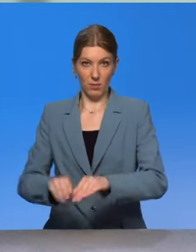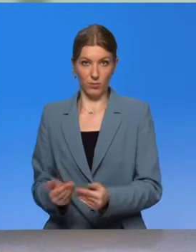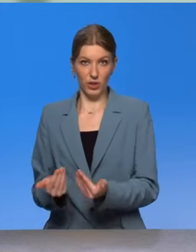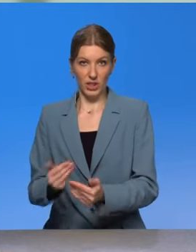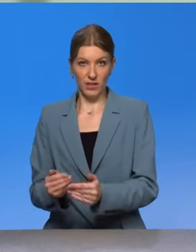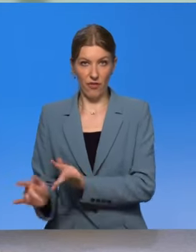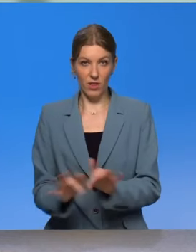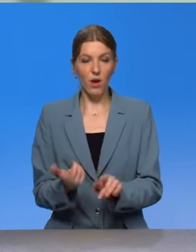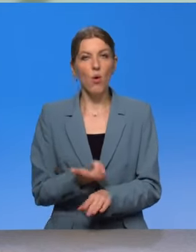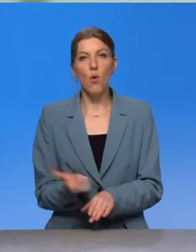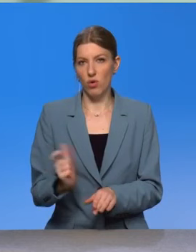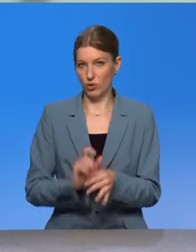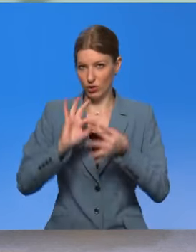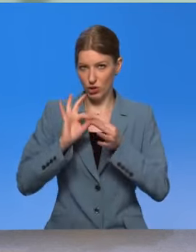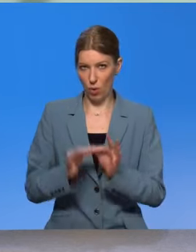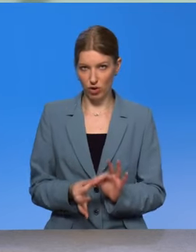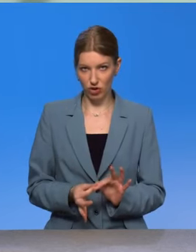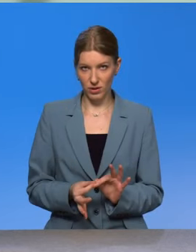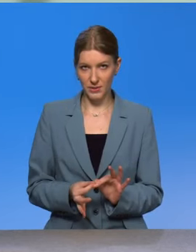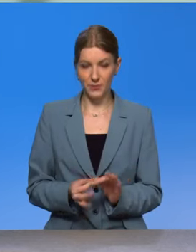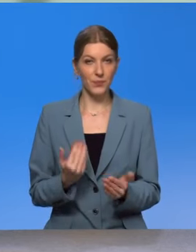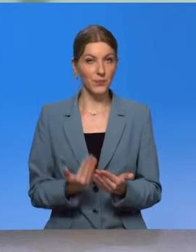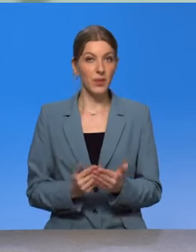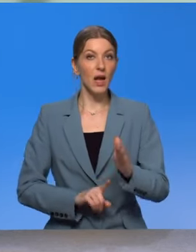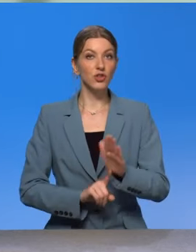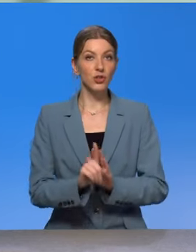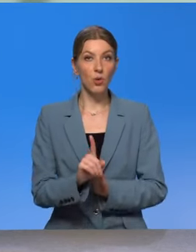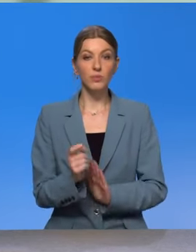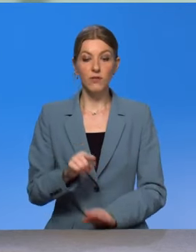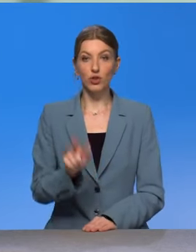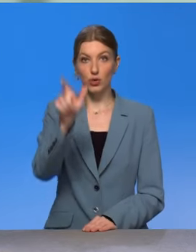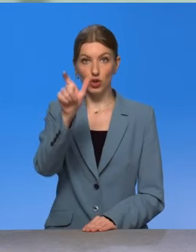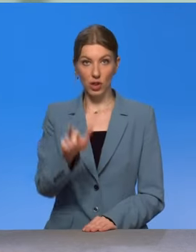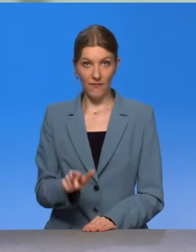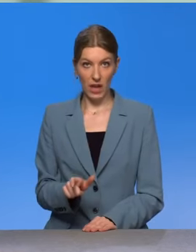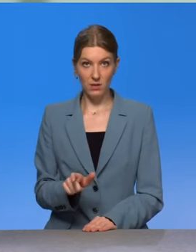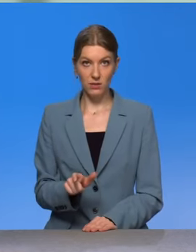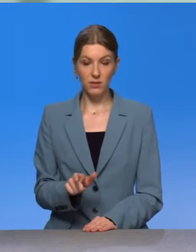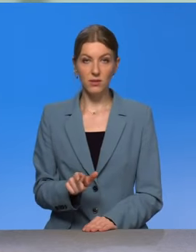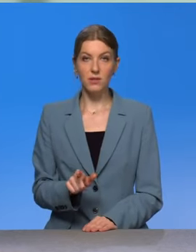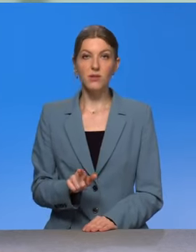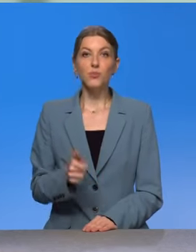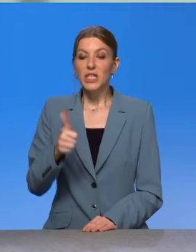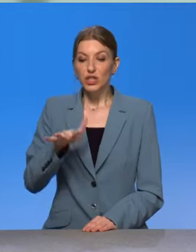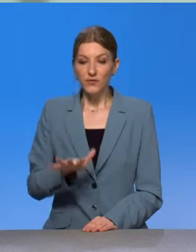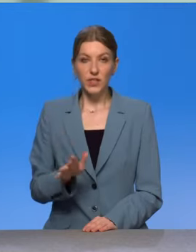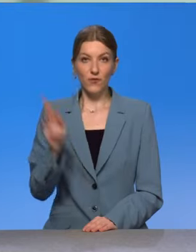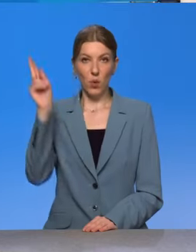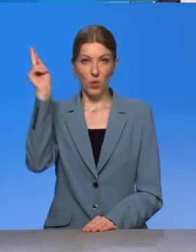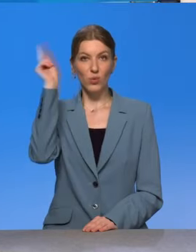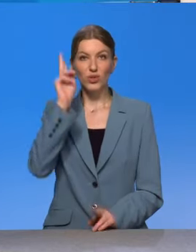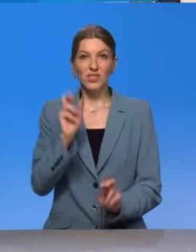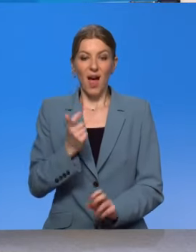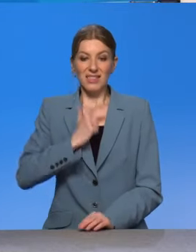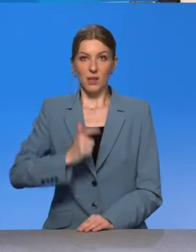многогранное, многоуровневое. Начнем с того, что человек прежде всего учится доверять себе. Ну, младенец рождается, да,